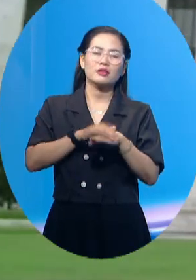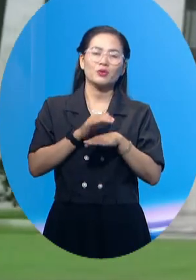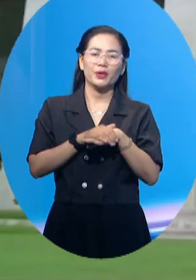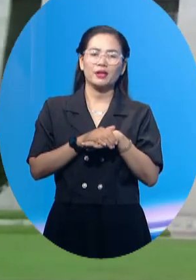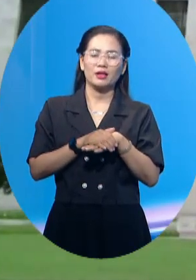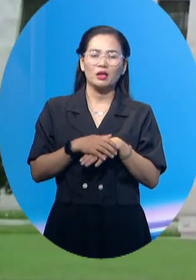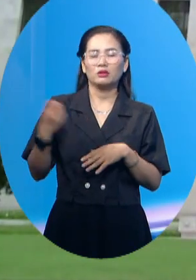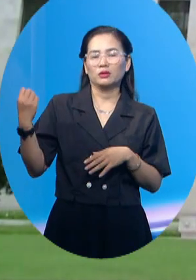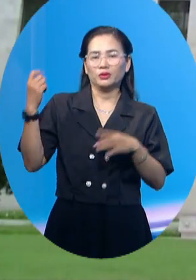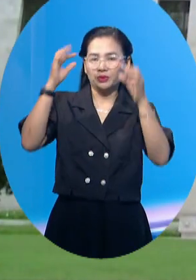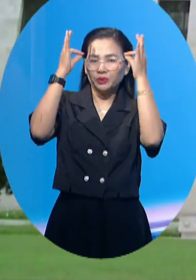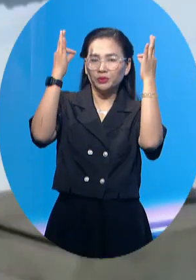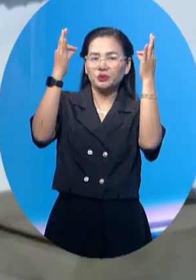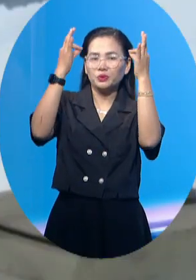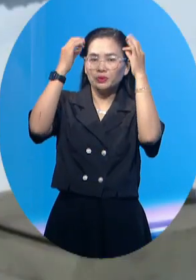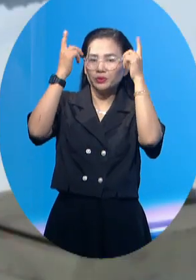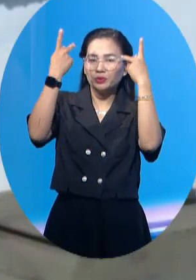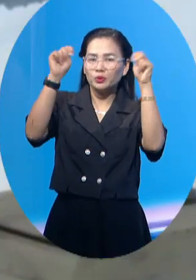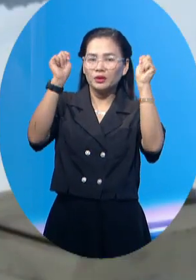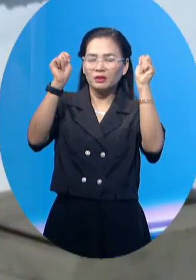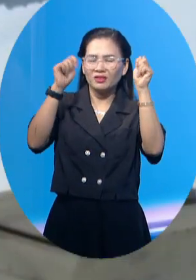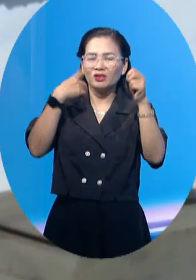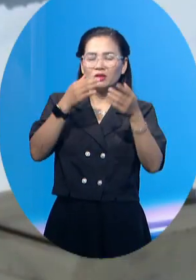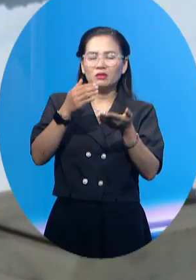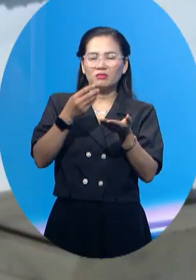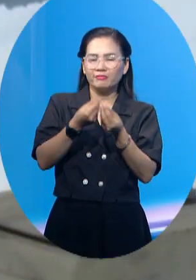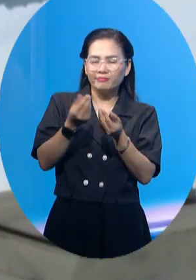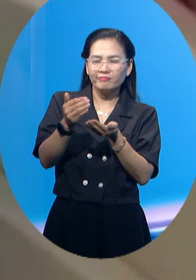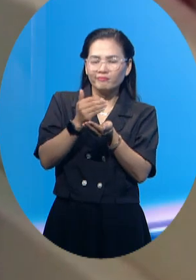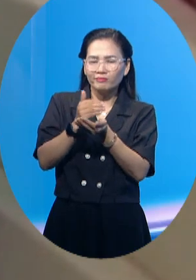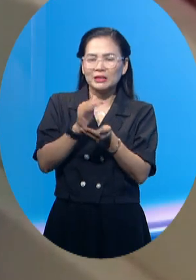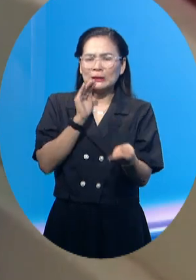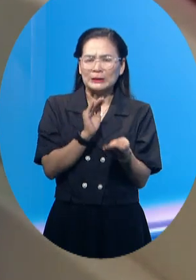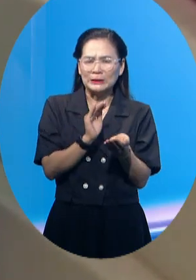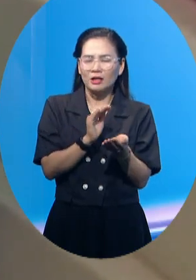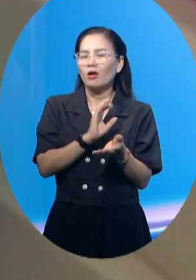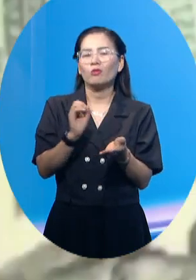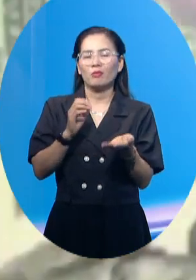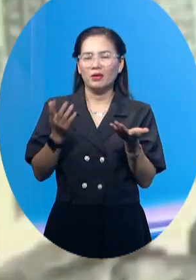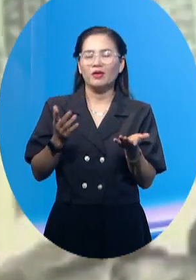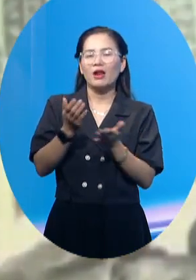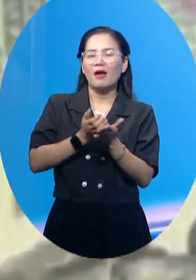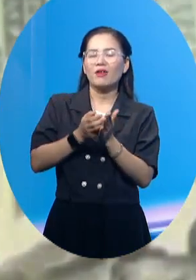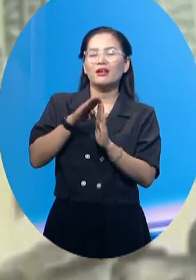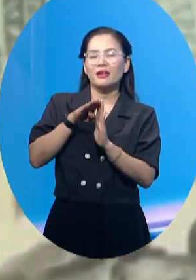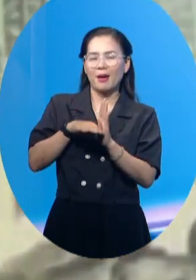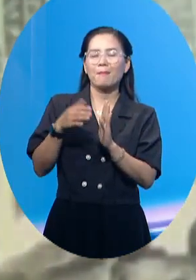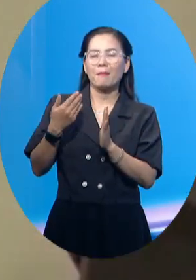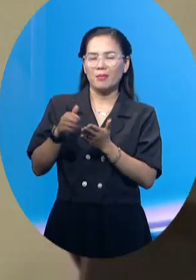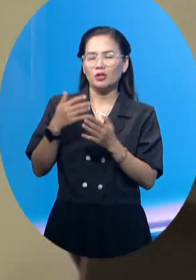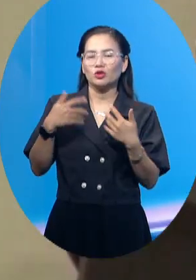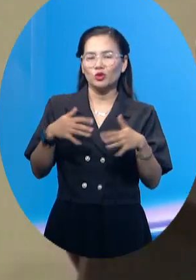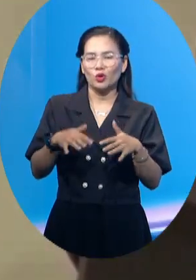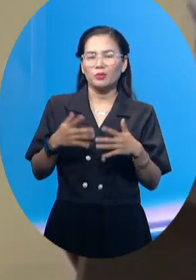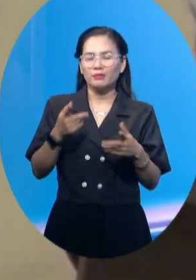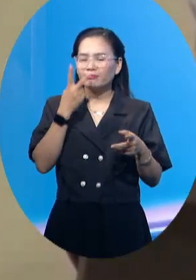Đồng thời, Chủ tịch Jerome Powell cho biết chu kỳ thắt chặt chính sách tiền tệ có thể đã kết thúc khi lạm phát giảm nhanh hơn kỳ vọng và khả năng hạ lãi suất sẽ